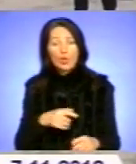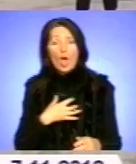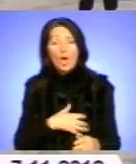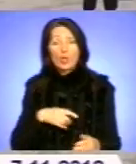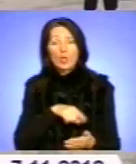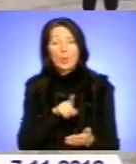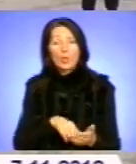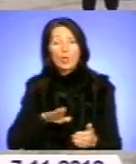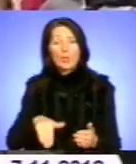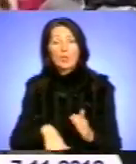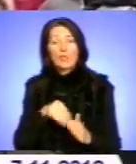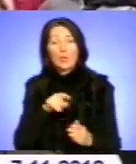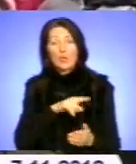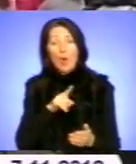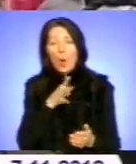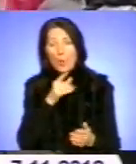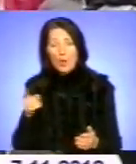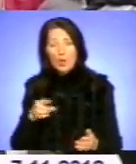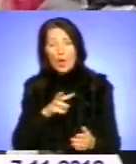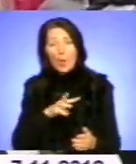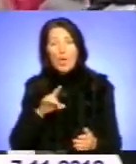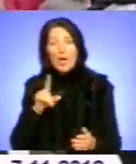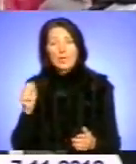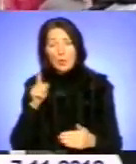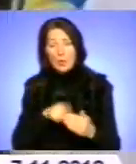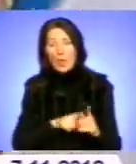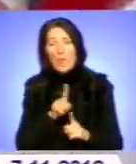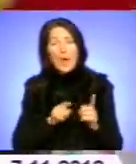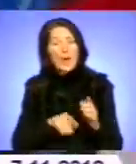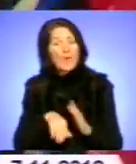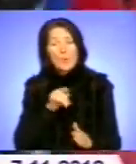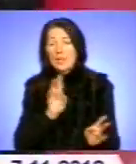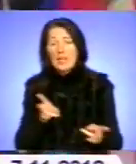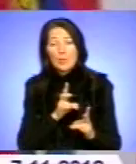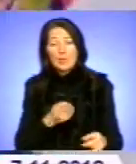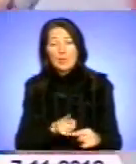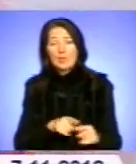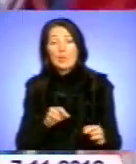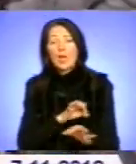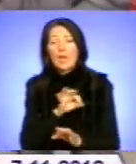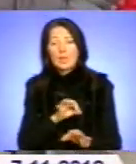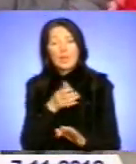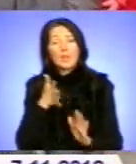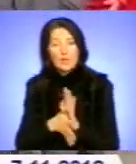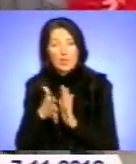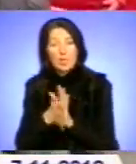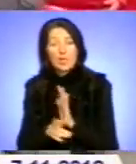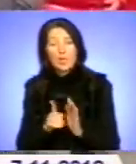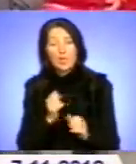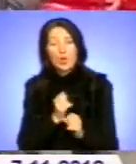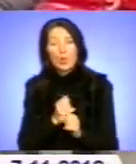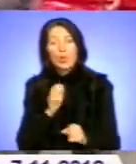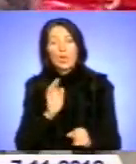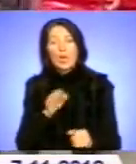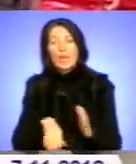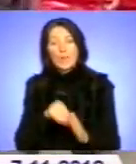після виборчого періоду, Микола Азаров переконаний, перевибори Україні не потрібні, адже це зайві та необґрунтовані витрати. Щодо роботи виборчих комісій,